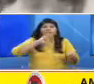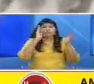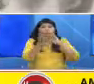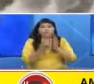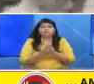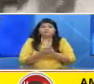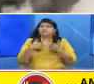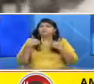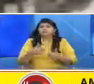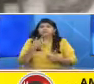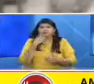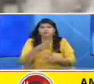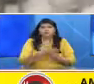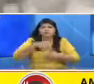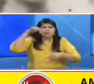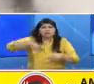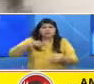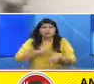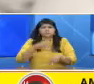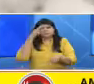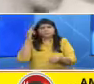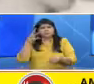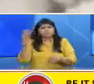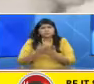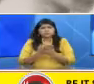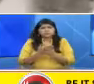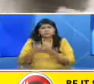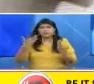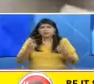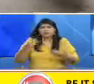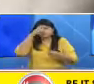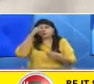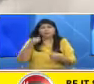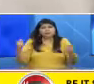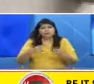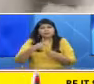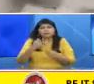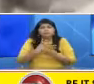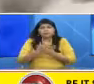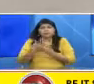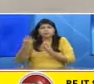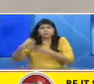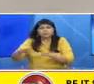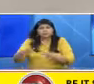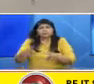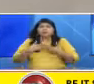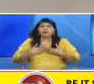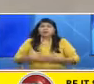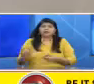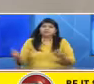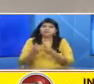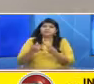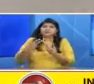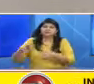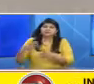अजूबा है, आज भी अजूबा है। निस्वार्थ सेवा का महत्व हो, ज्ञान का महत्व हो, या फिर जीवन में